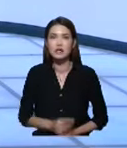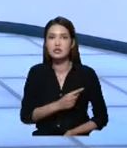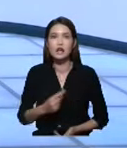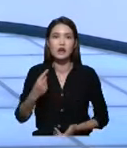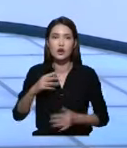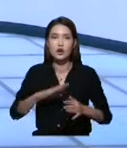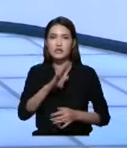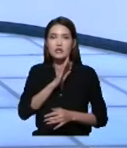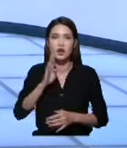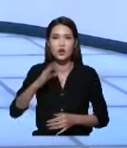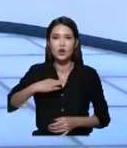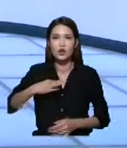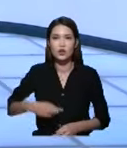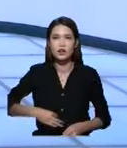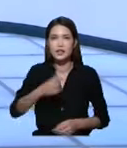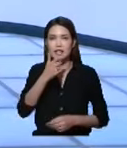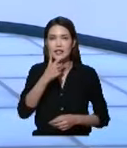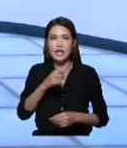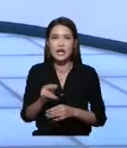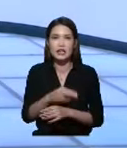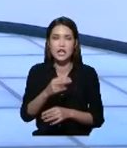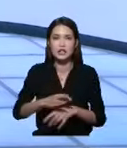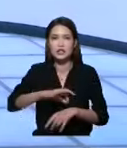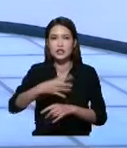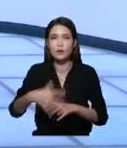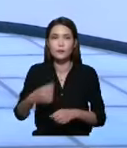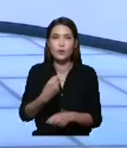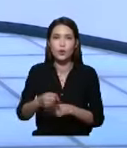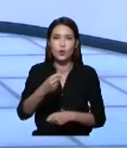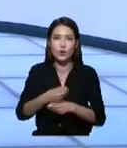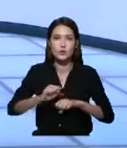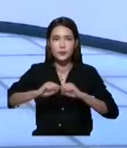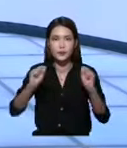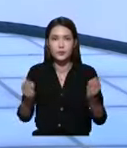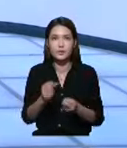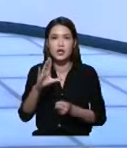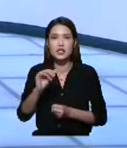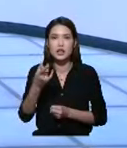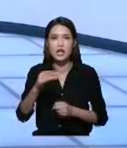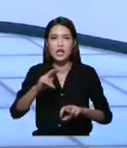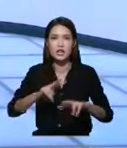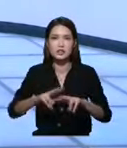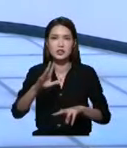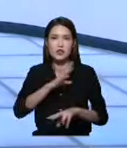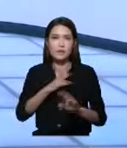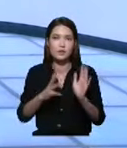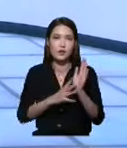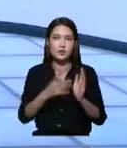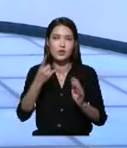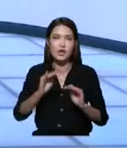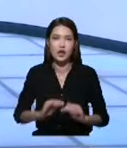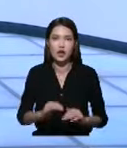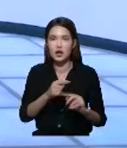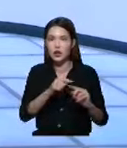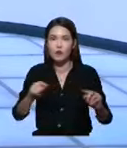Талдықорғандық әйел ұлын тәртіпке салу үшін қатыгездікпен ұрып соғып қақаған аязда сарайға қамап қойған. 9 жастағы баланың бұған